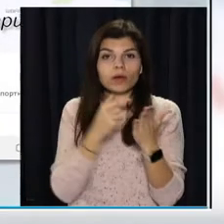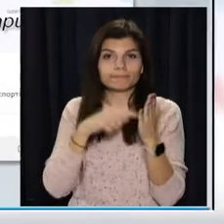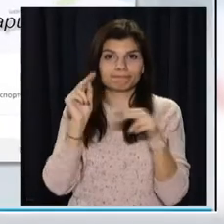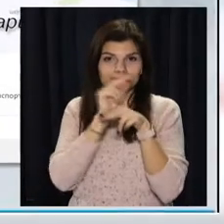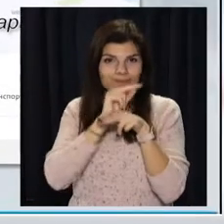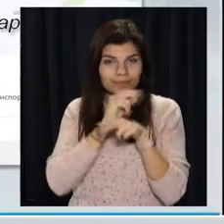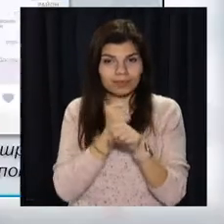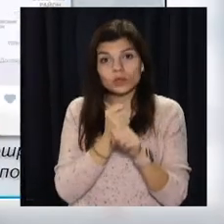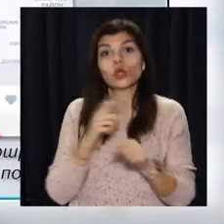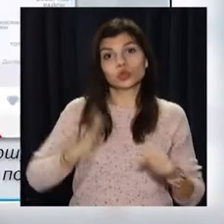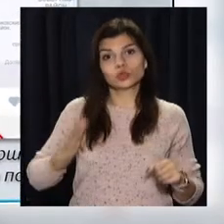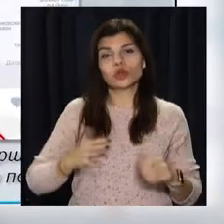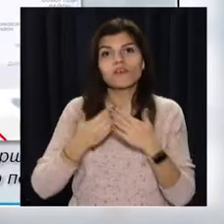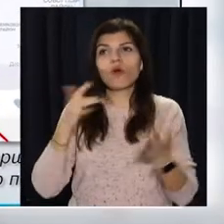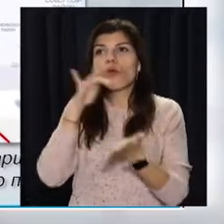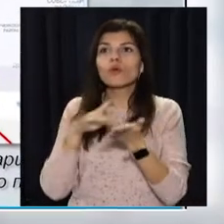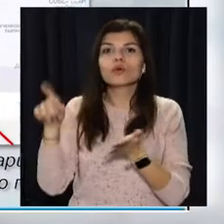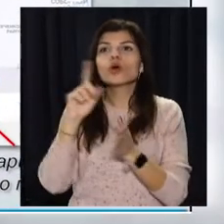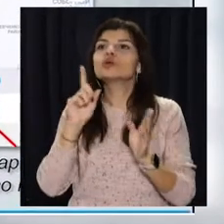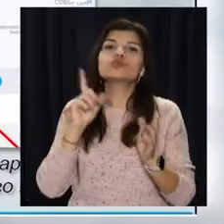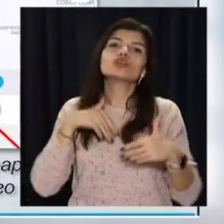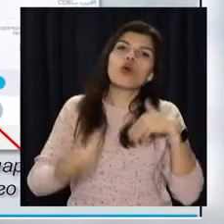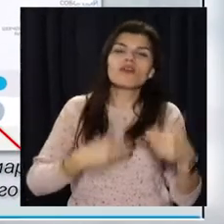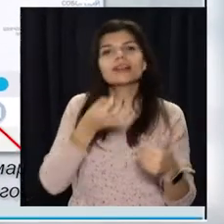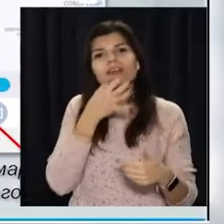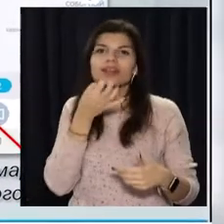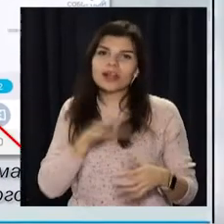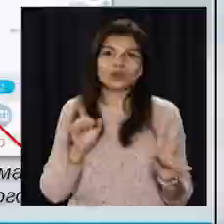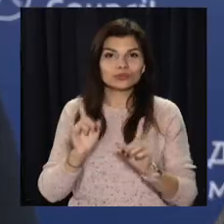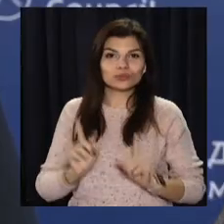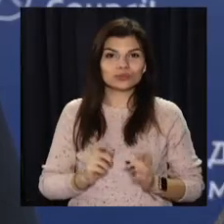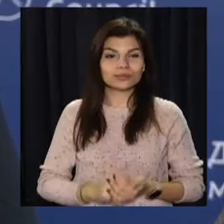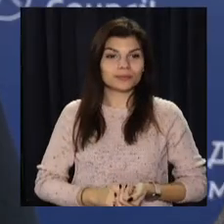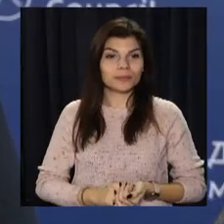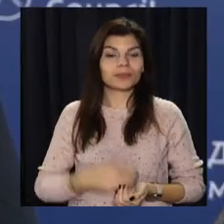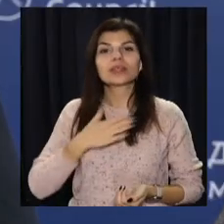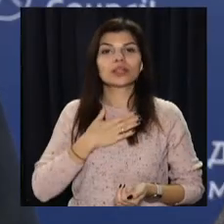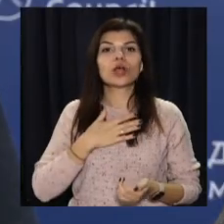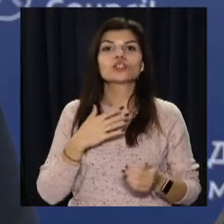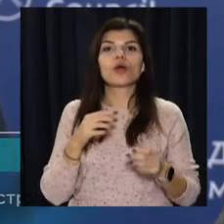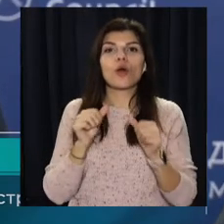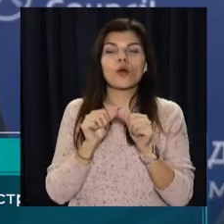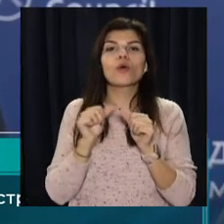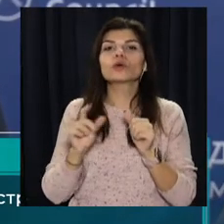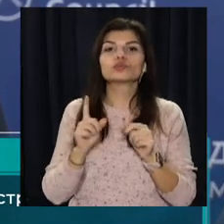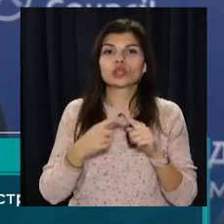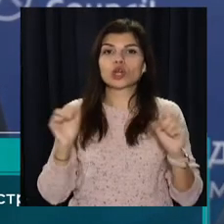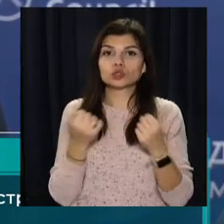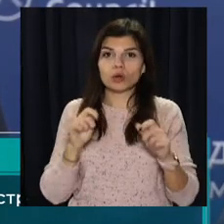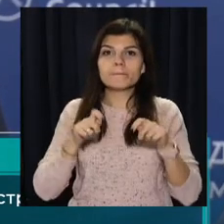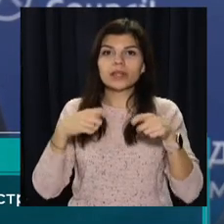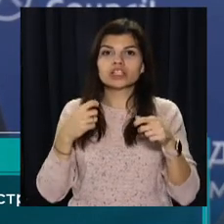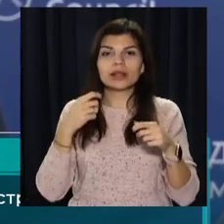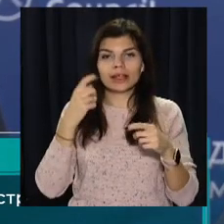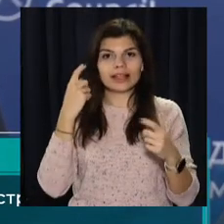проєкту, тож чекають від містян – зауважень та пропозицій. Наше отличие – это скорость передачи